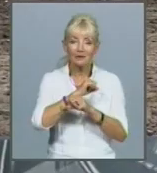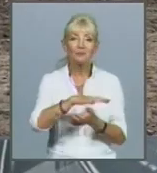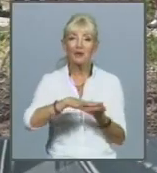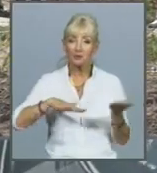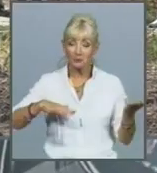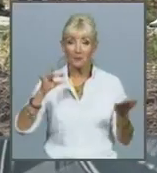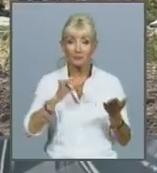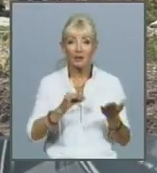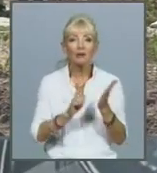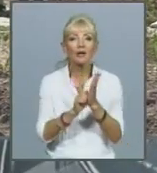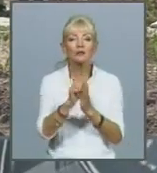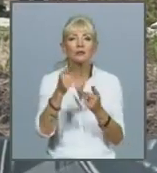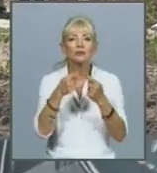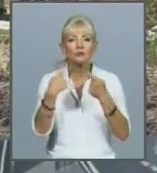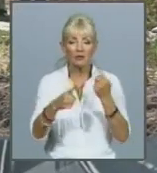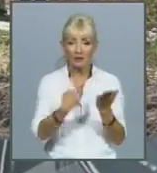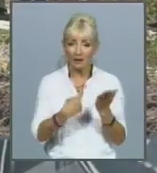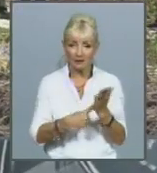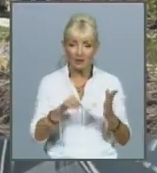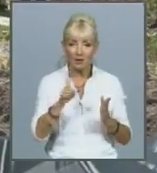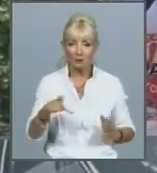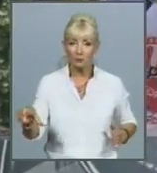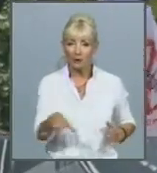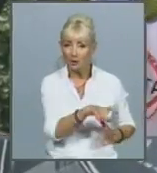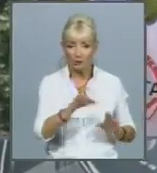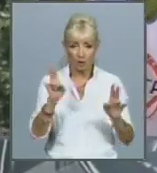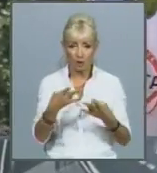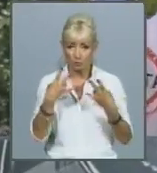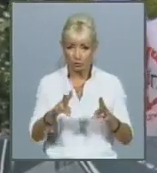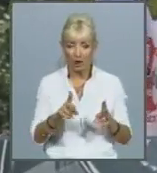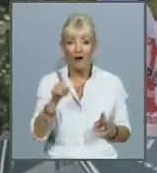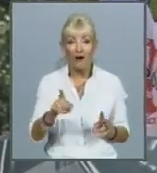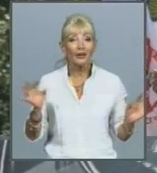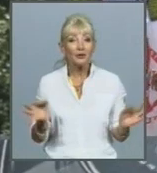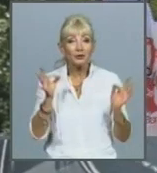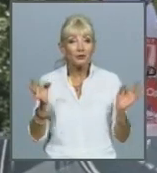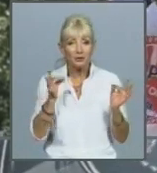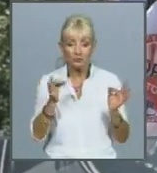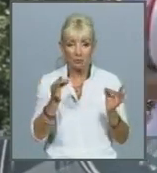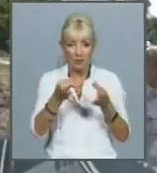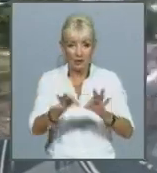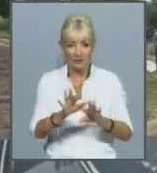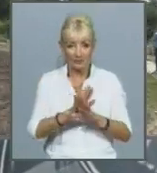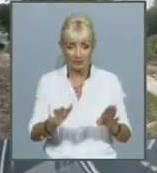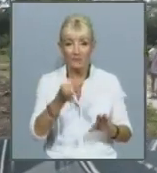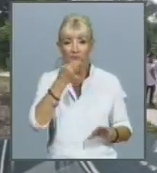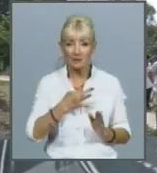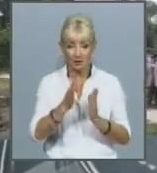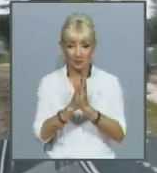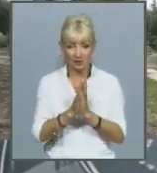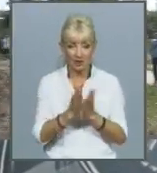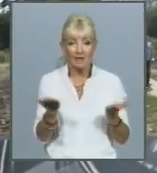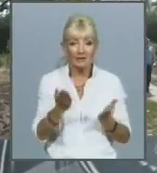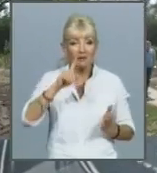в хід же пішли інші аргументи, що, мовляв, дорога не потрібна, бо вона нічого не розвантажить. Скажіть, будь ласка, за якими